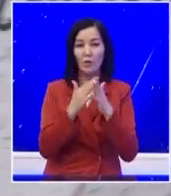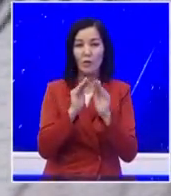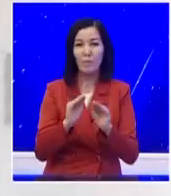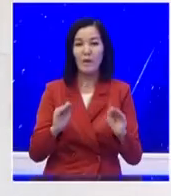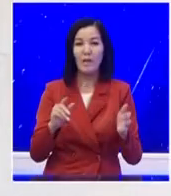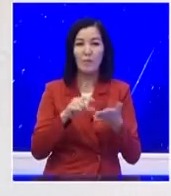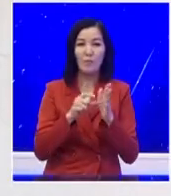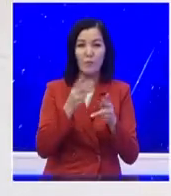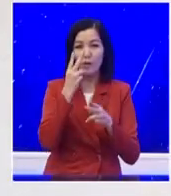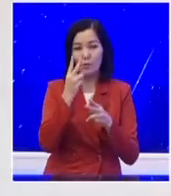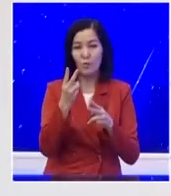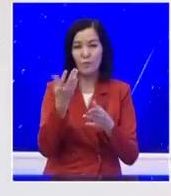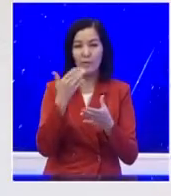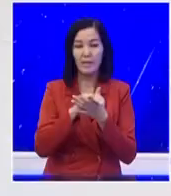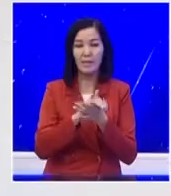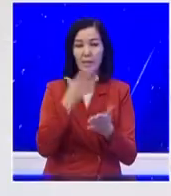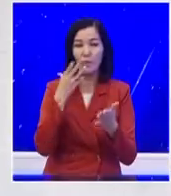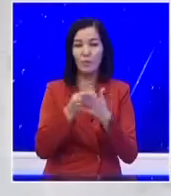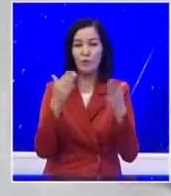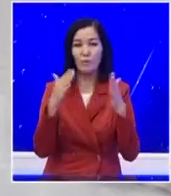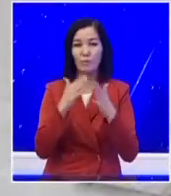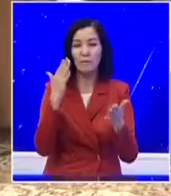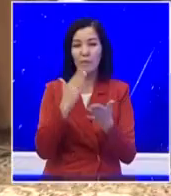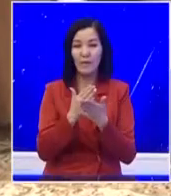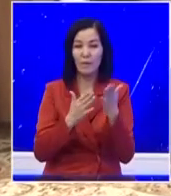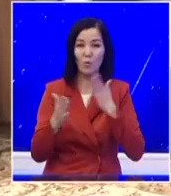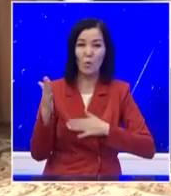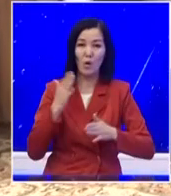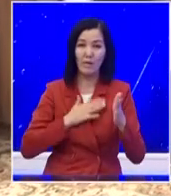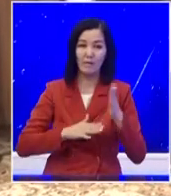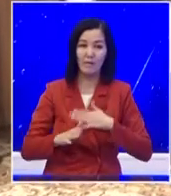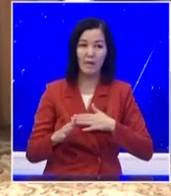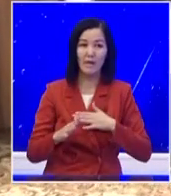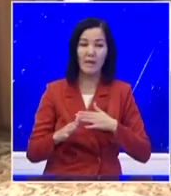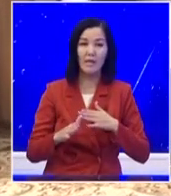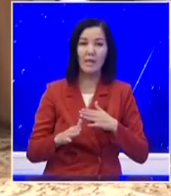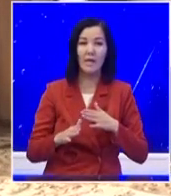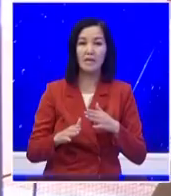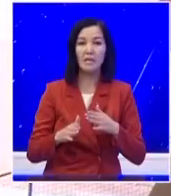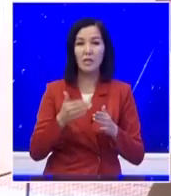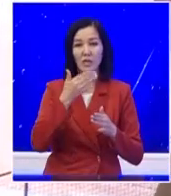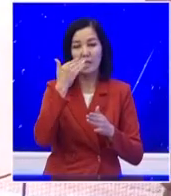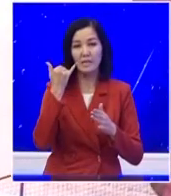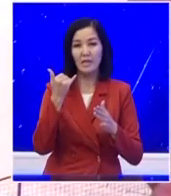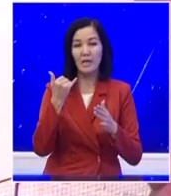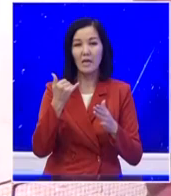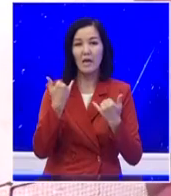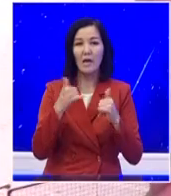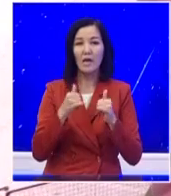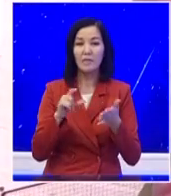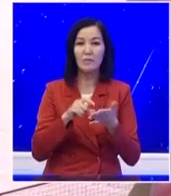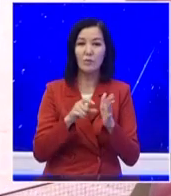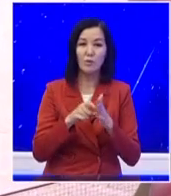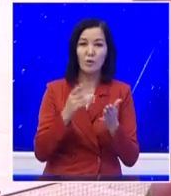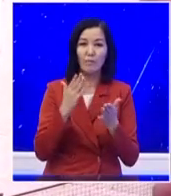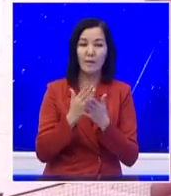аралап, қуанып жүр. Өз үйіміз бар деп мәз, ауласы кең, бақшасы, жазғы ас үйі де бар. Қарекет қорына көп рахмет айтқым